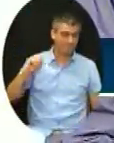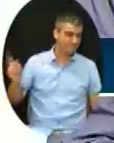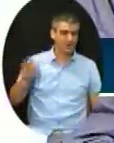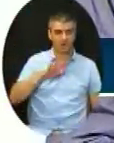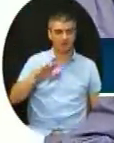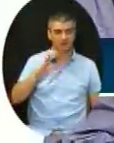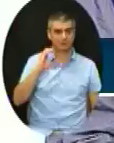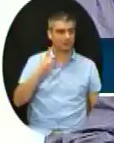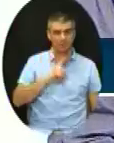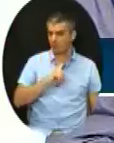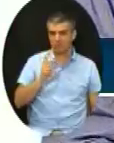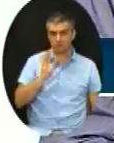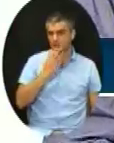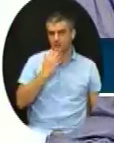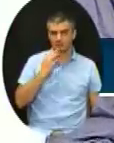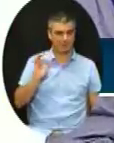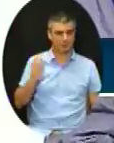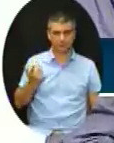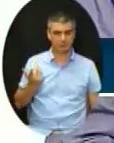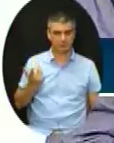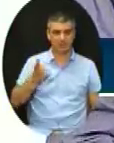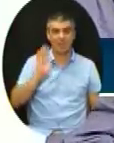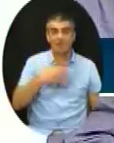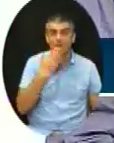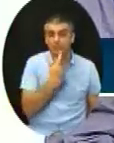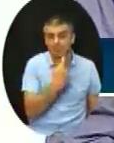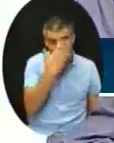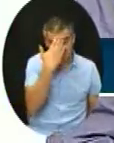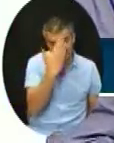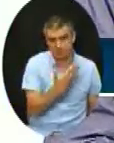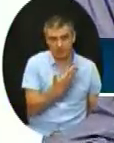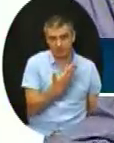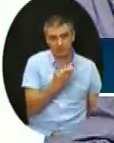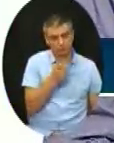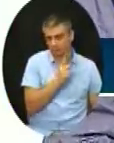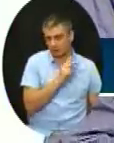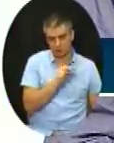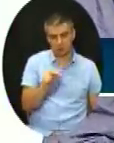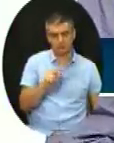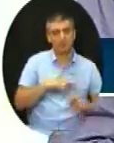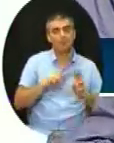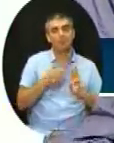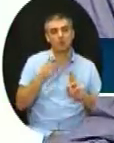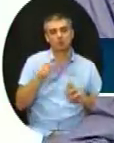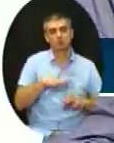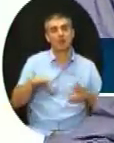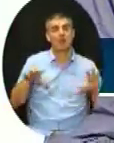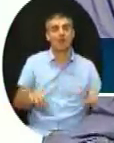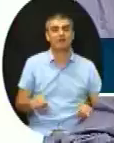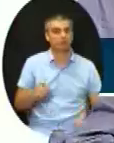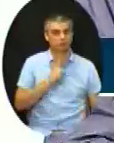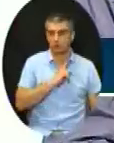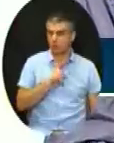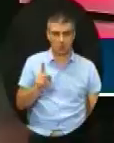אזורי C לא סופחו רשמית לישראל. כלומר, אפילו ישראל מכירה בכך שזה נושא בינלאומי, שזה שטח כבוש, שהוא